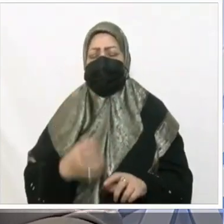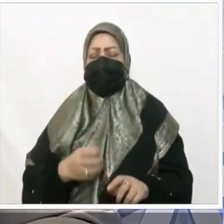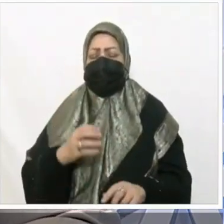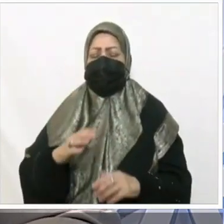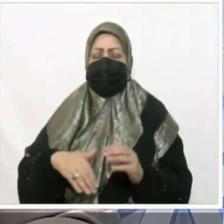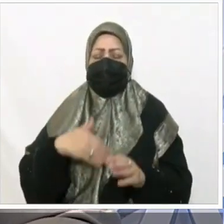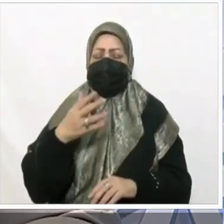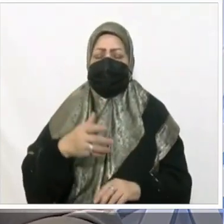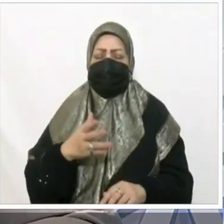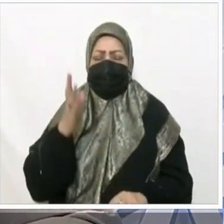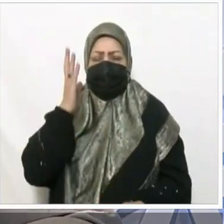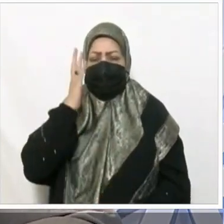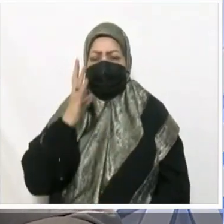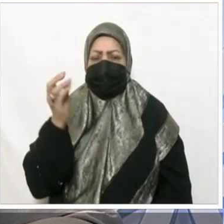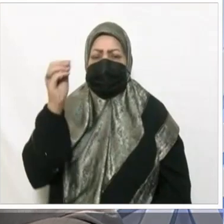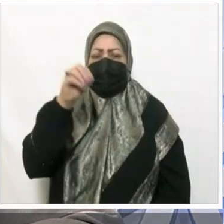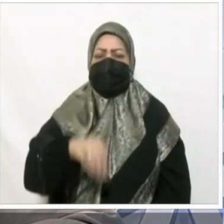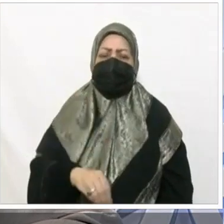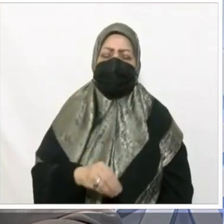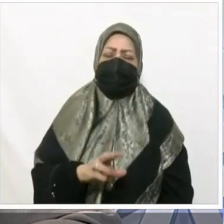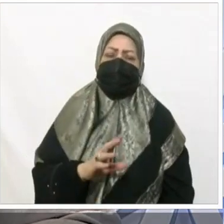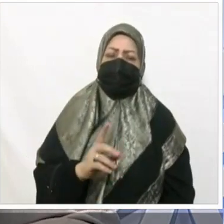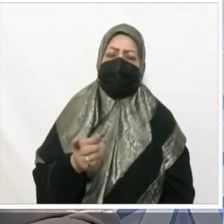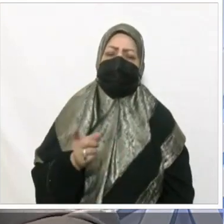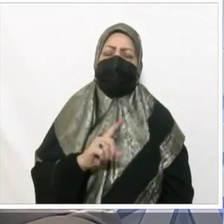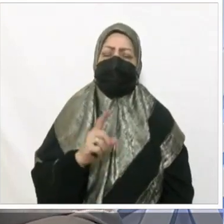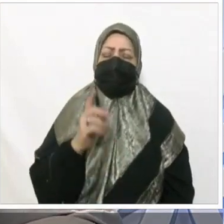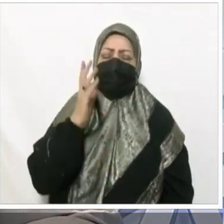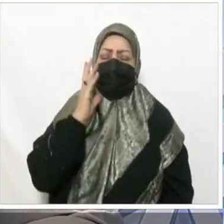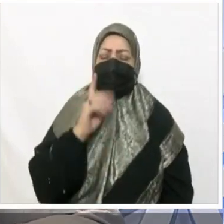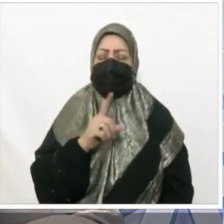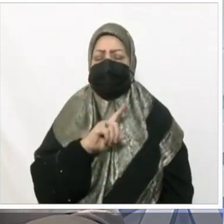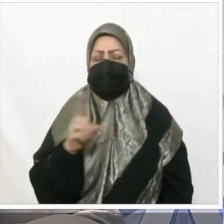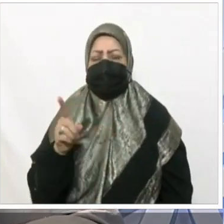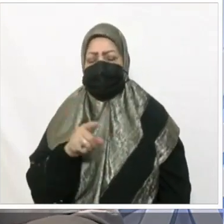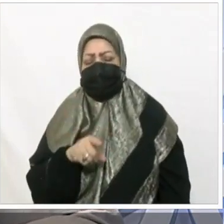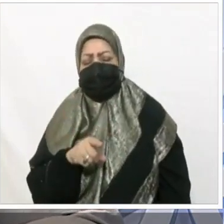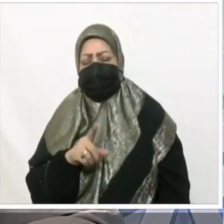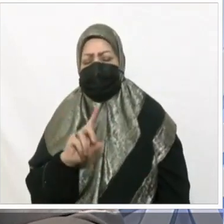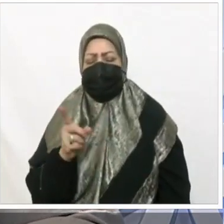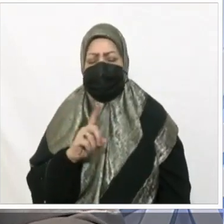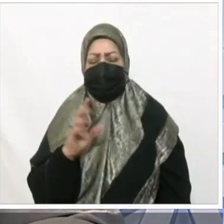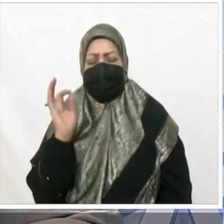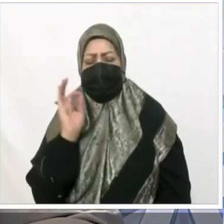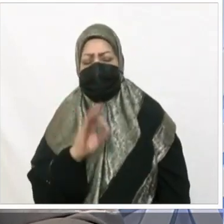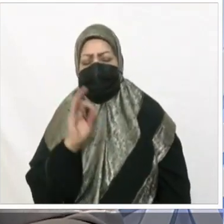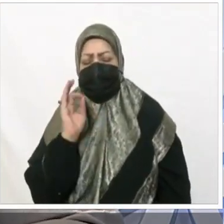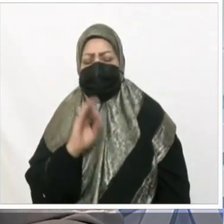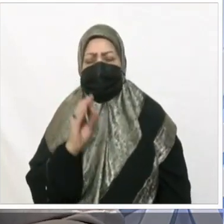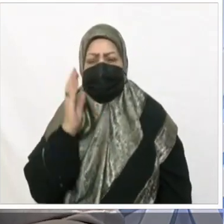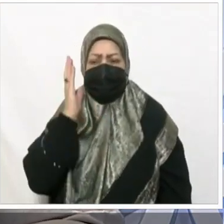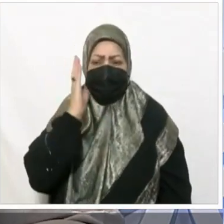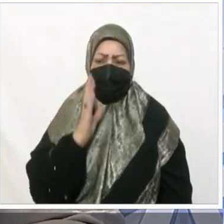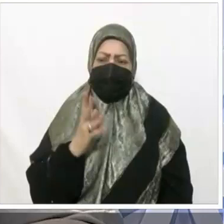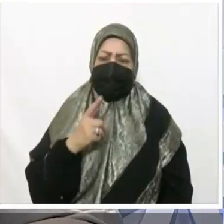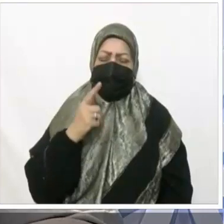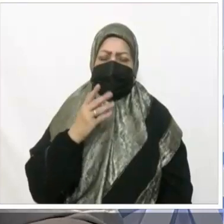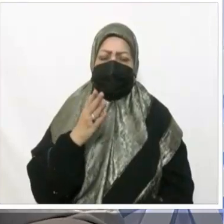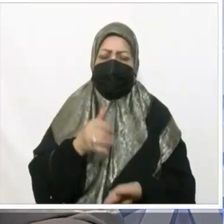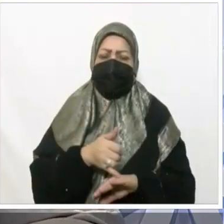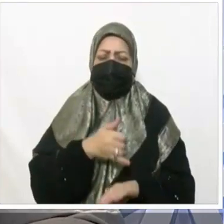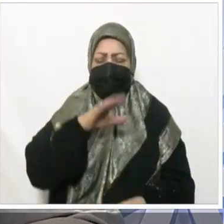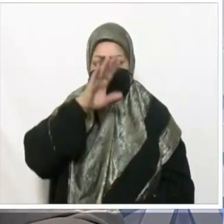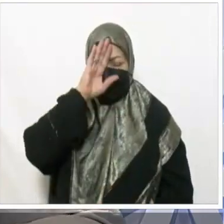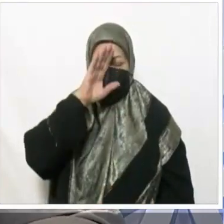لا يتركك وشأنك، مع أنك أنت تقضي على المذهب المالكي السائد في بلادنا، وهذه